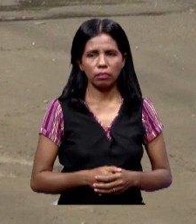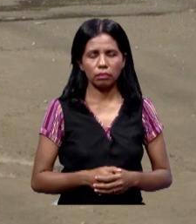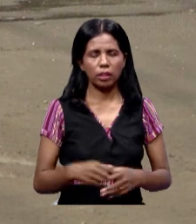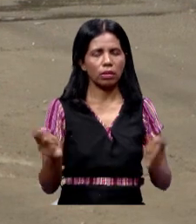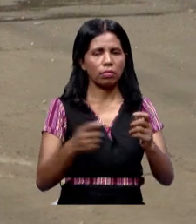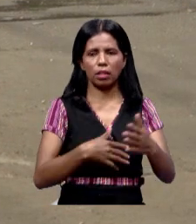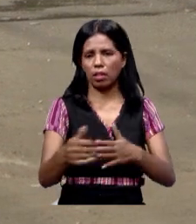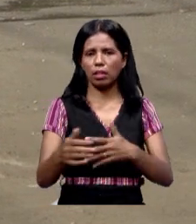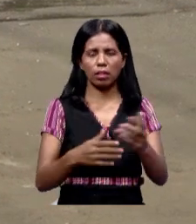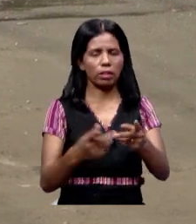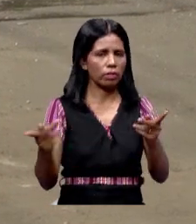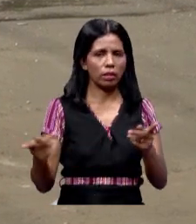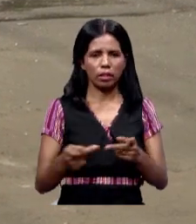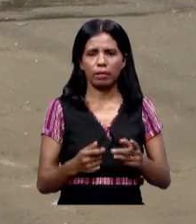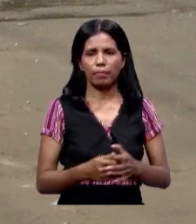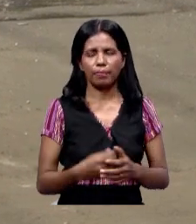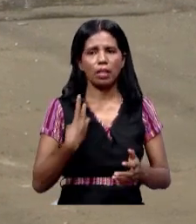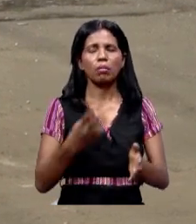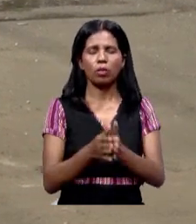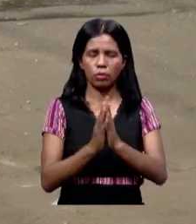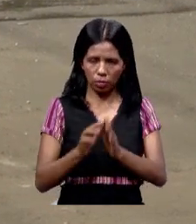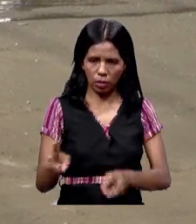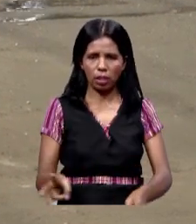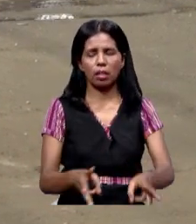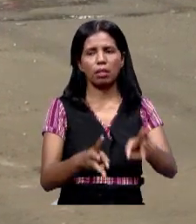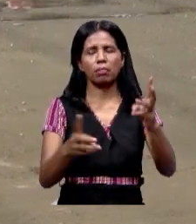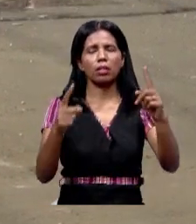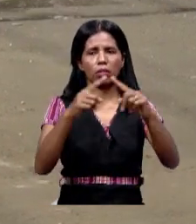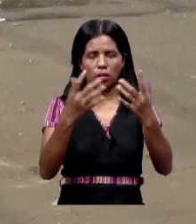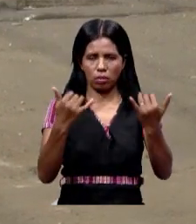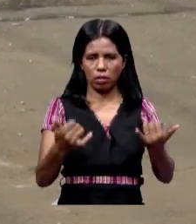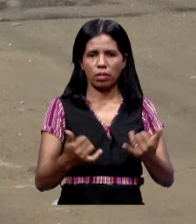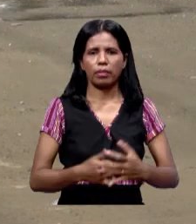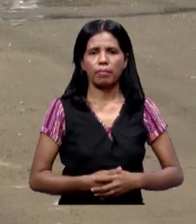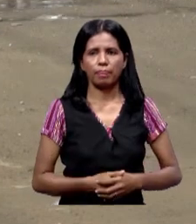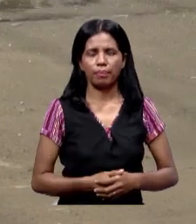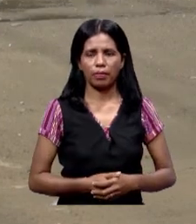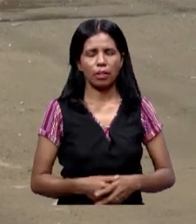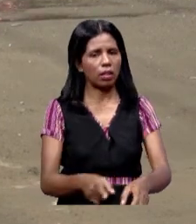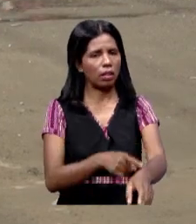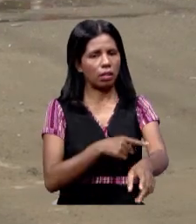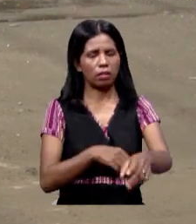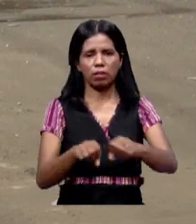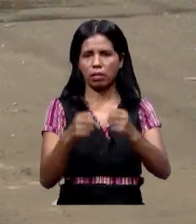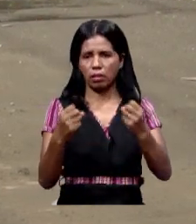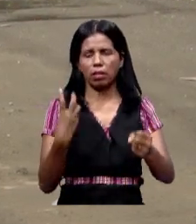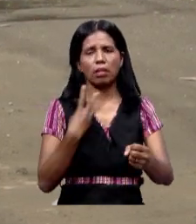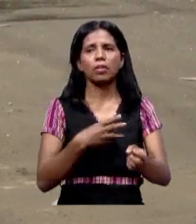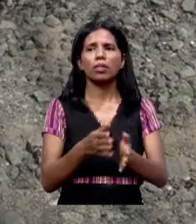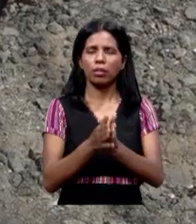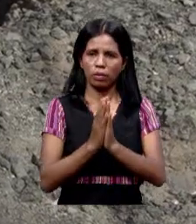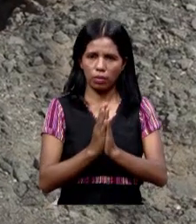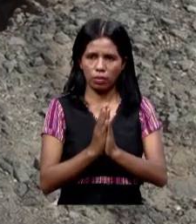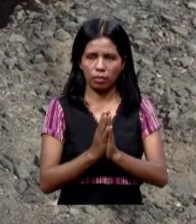ni yang tu harus sini ni red dalam sini ba tisto ini me dalam tol agora ada kau clear na atau am sehusir tu ni parti